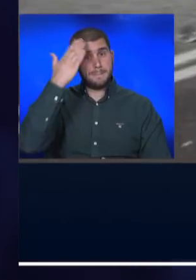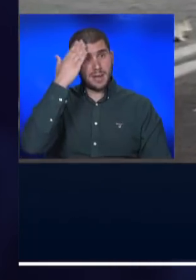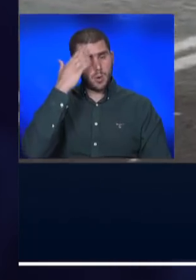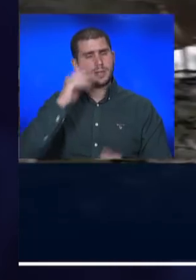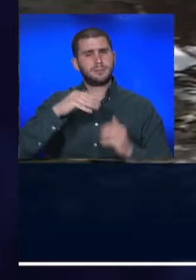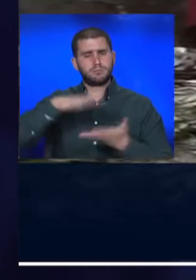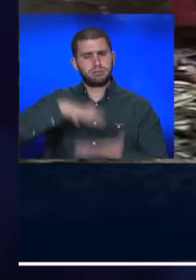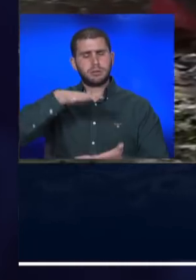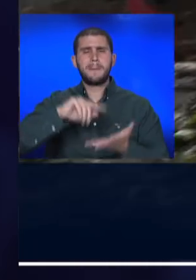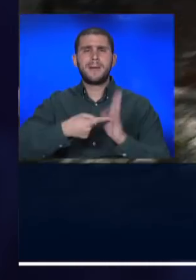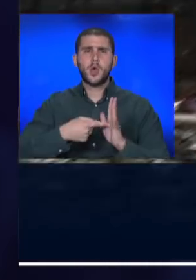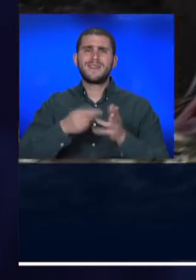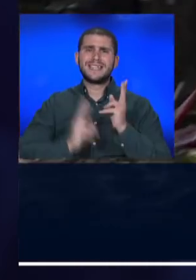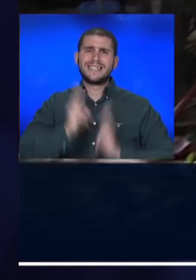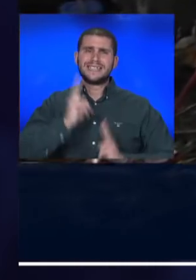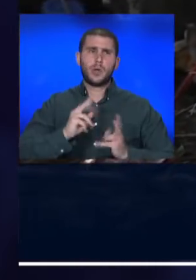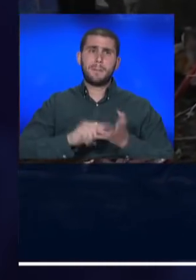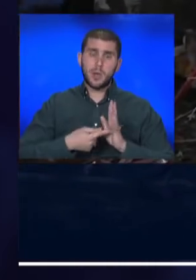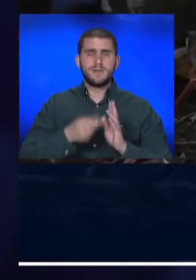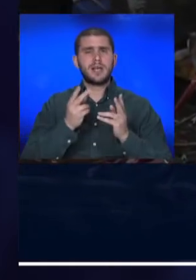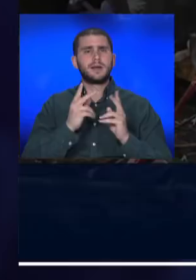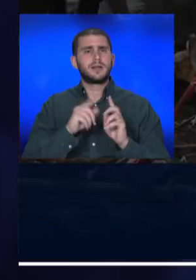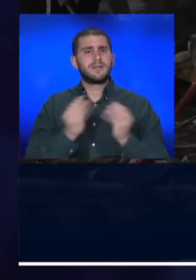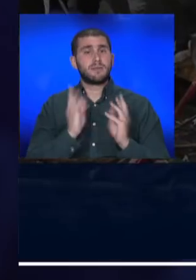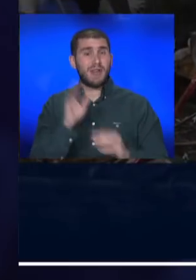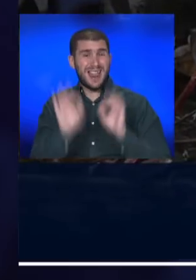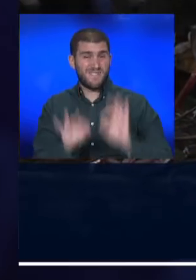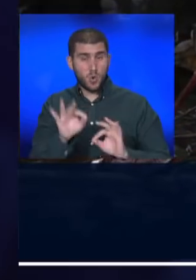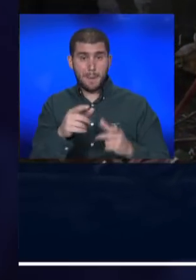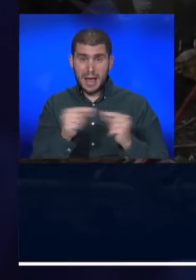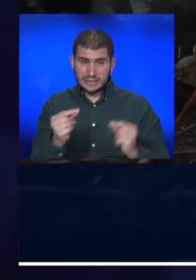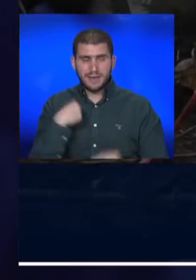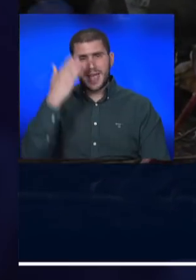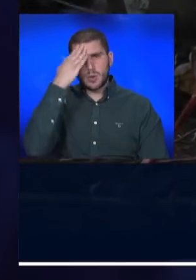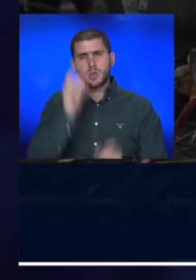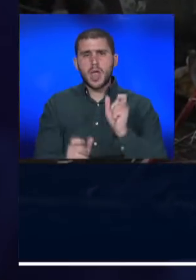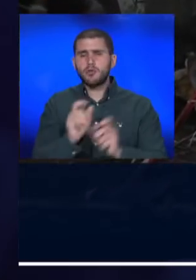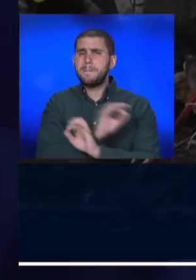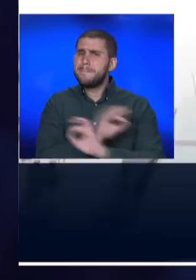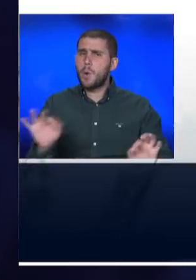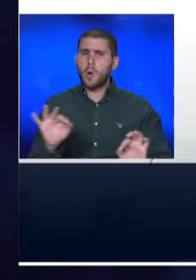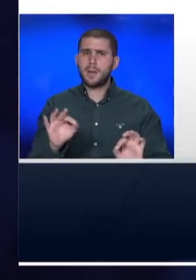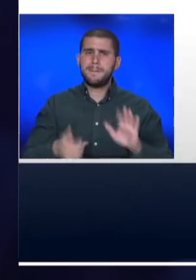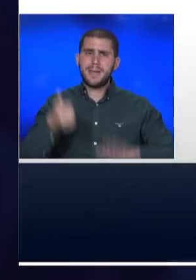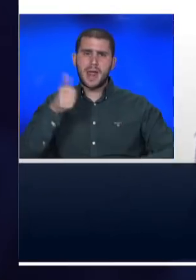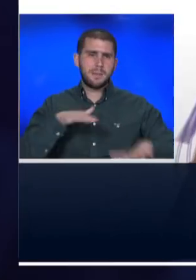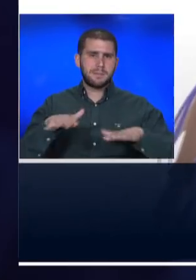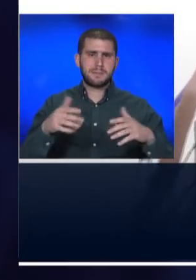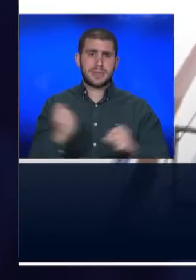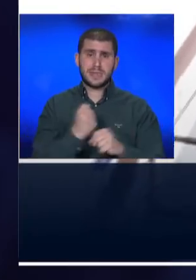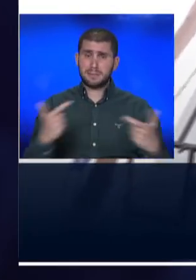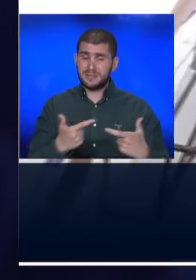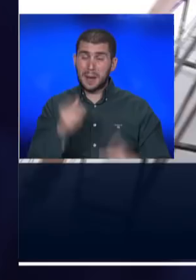המטרות והדברים שאפשר לפגוע בהם ברצועת עזה, וההיכרות שלי עם האנשים המעולים שמנהלים את המערכה, שהפגיעה המשמעותית